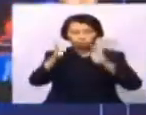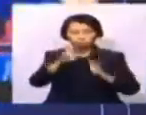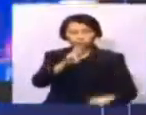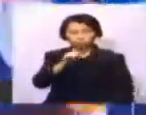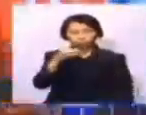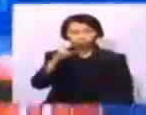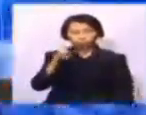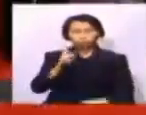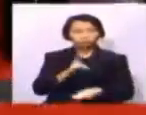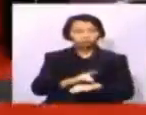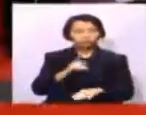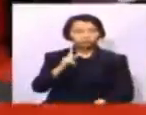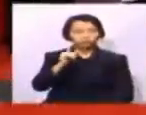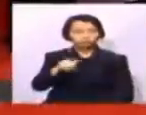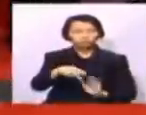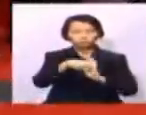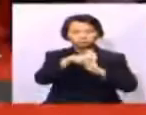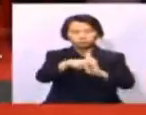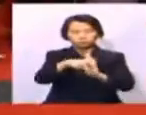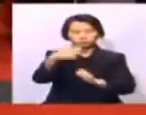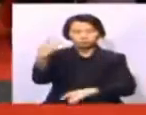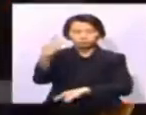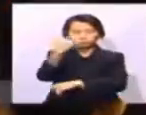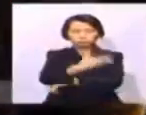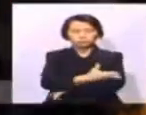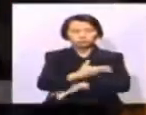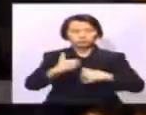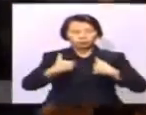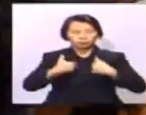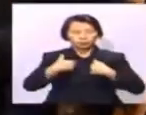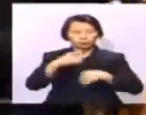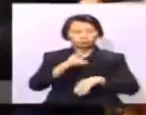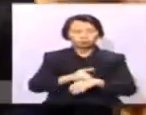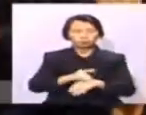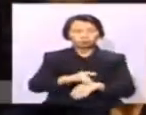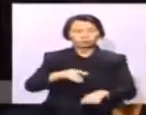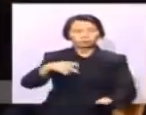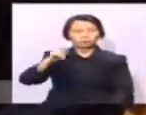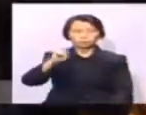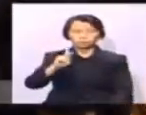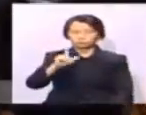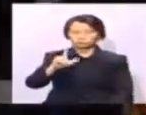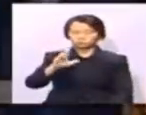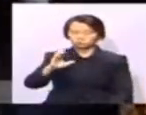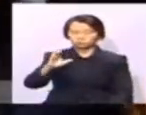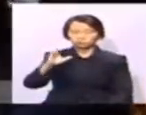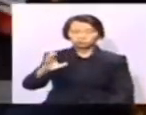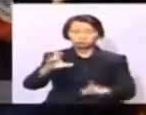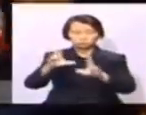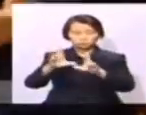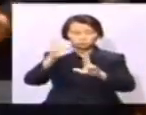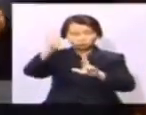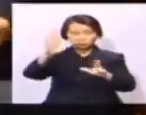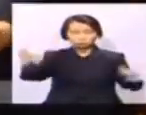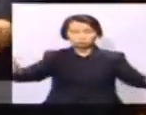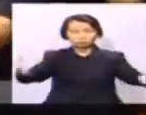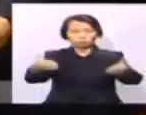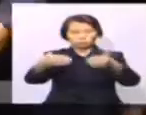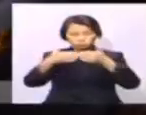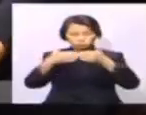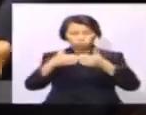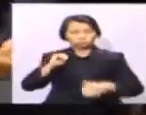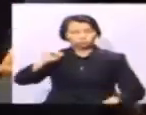di Ibu Negara. Pameran selama 3 hari itu berlangsung di Pusat Convention Kuala Lumpur KLCC dan akan melabuhkan tirainya